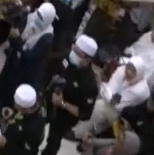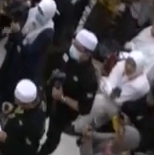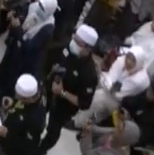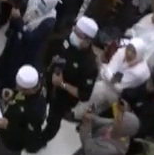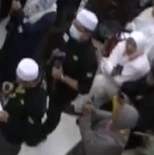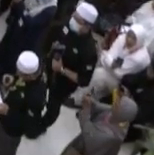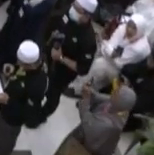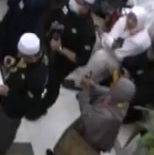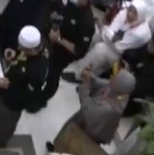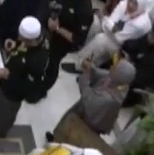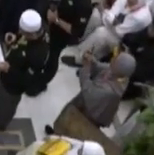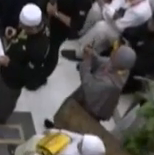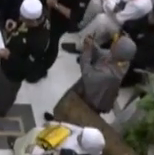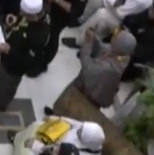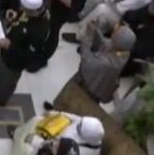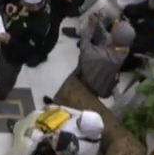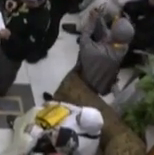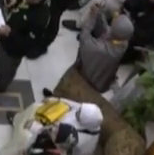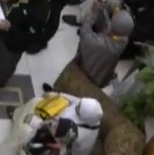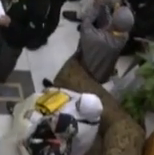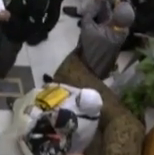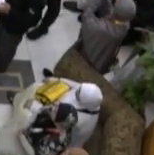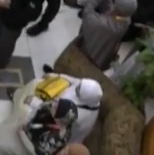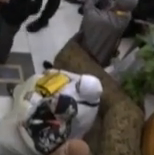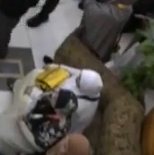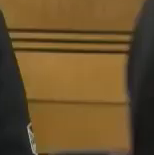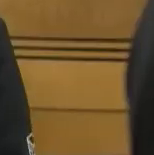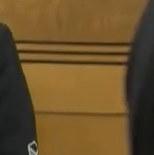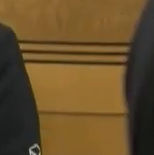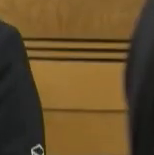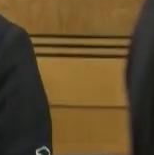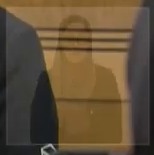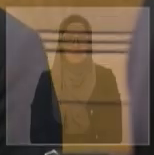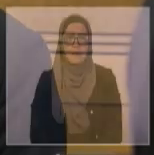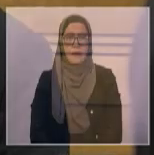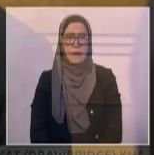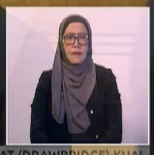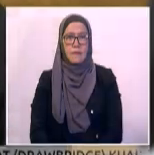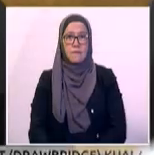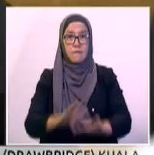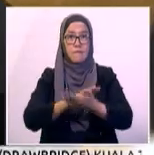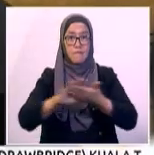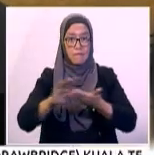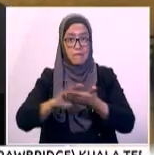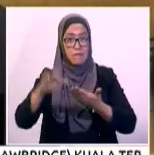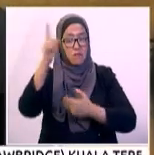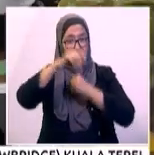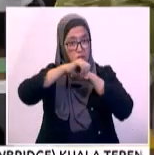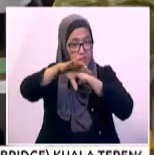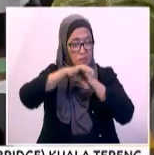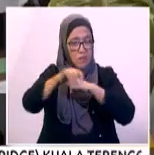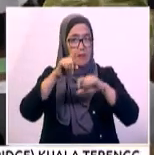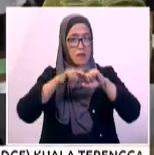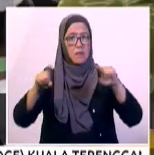Kebersihan bukan hanya pada kempen tetapi memberi pelbagai manfaat kepada semua. Mengambil konsep rahmah iaitu R